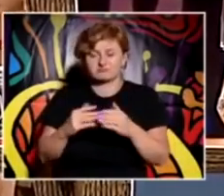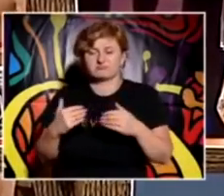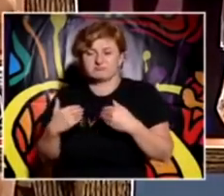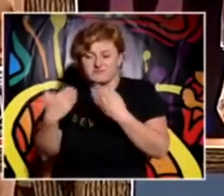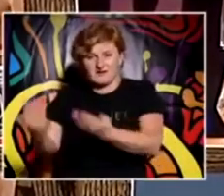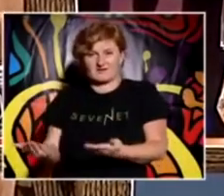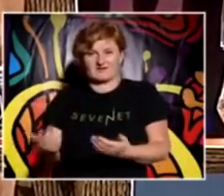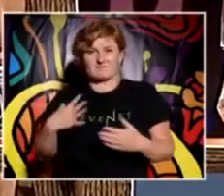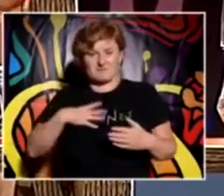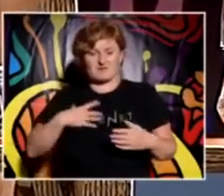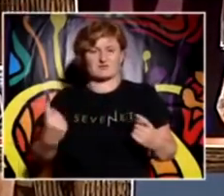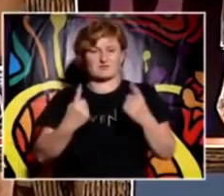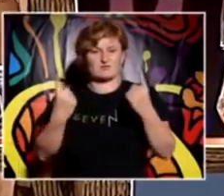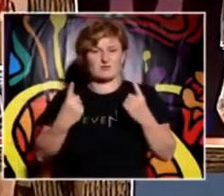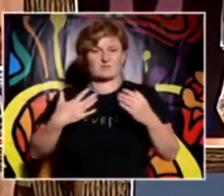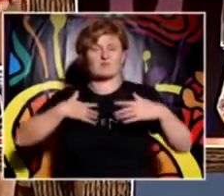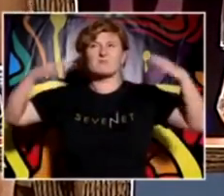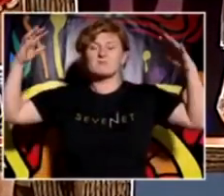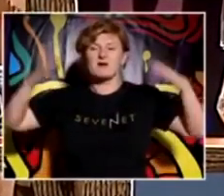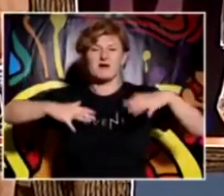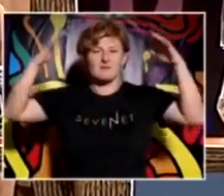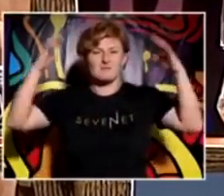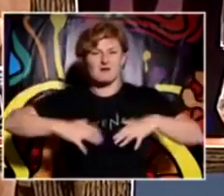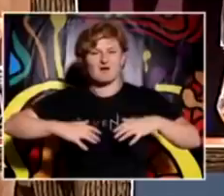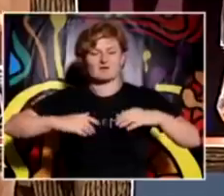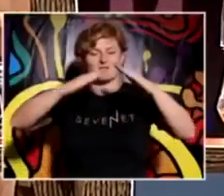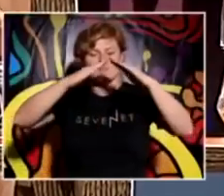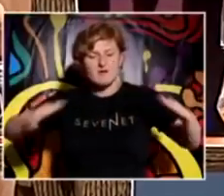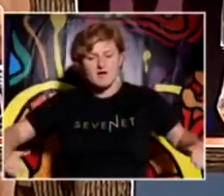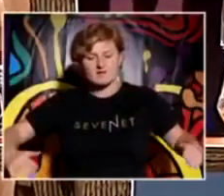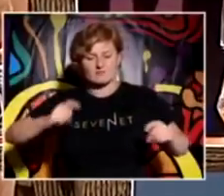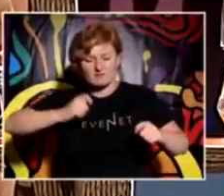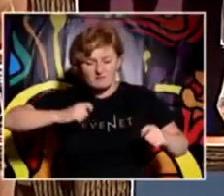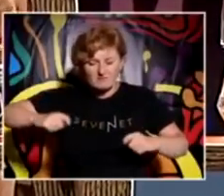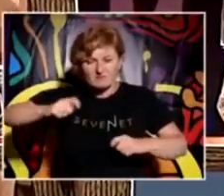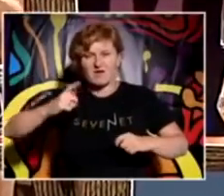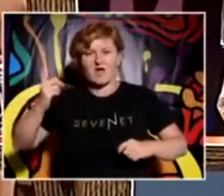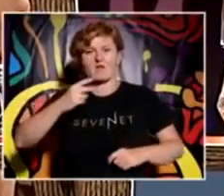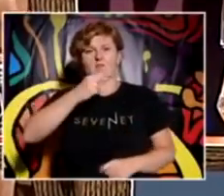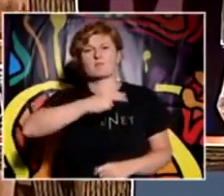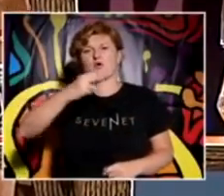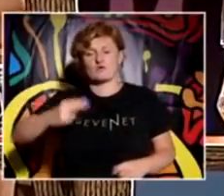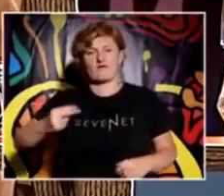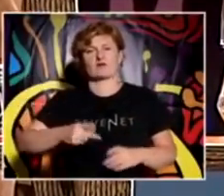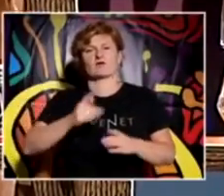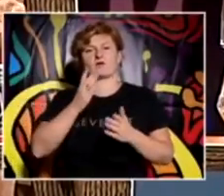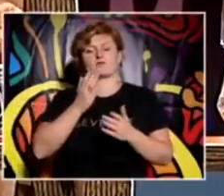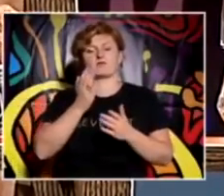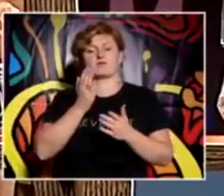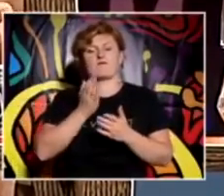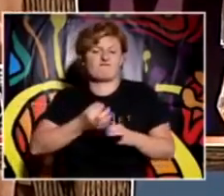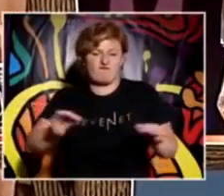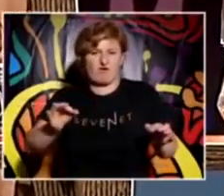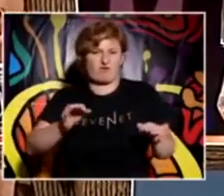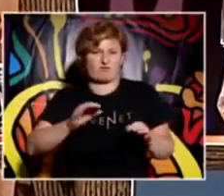przykład mieliśmy taką sytuację, że rozbijaliśmy się w strugach deszczu pod namiotem. W ogóle w Norwegii można się teoretycznie rozbijać na dziko